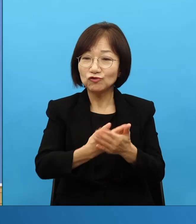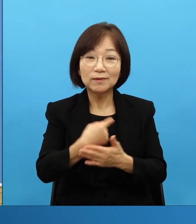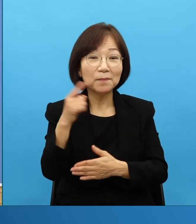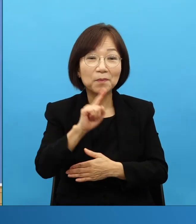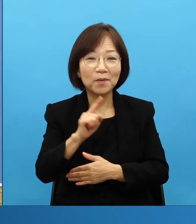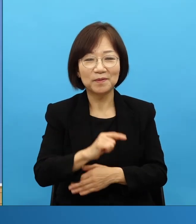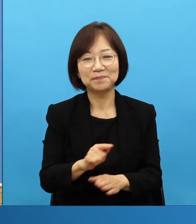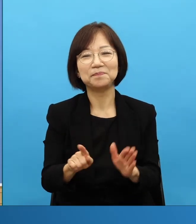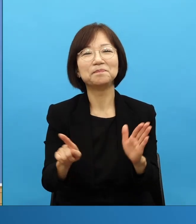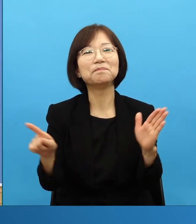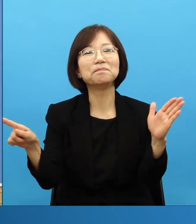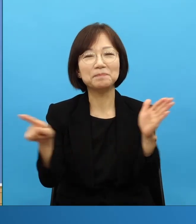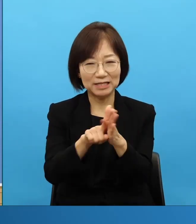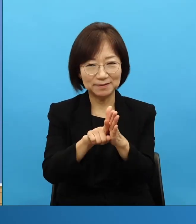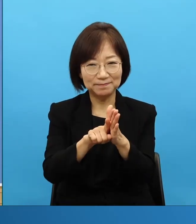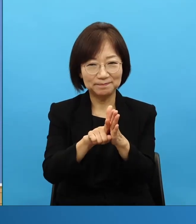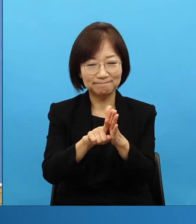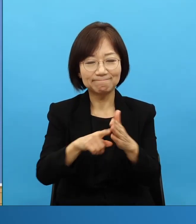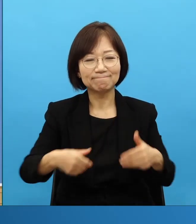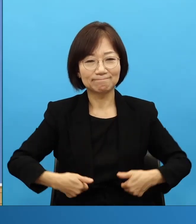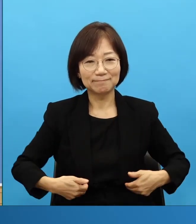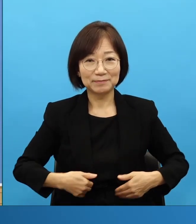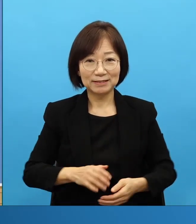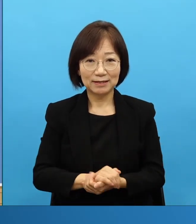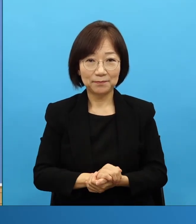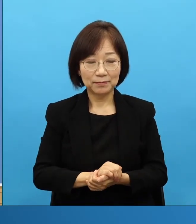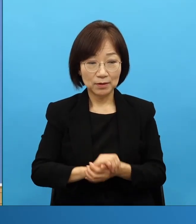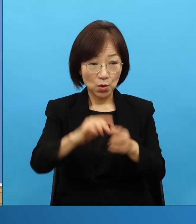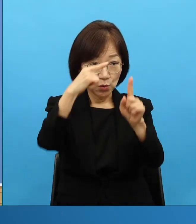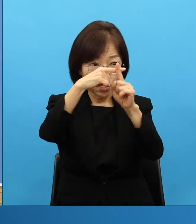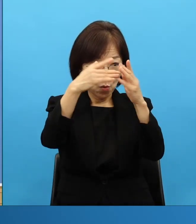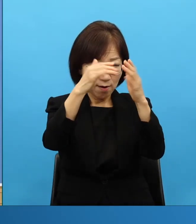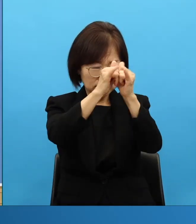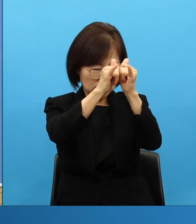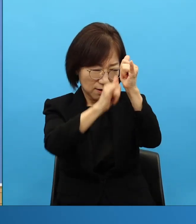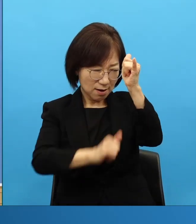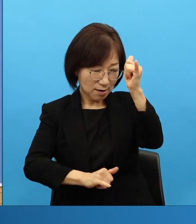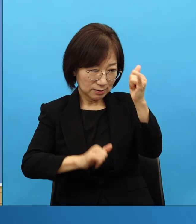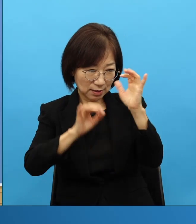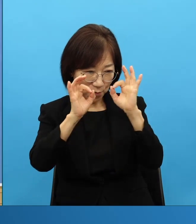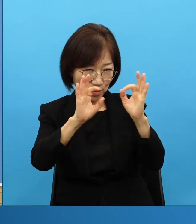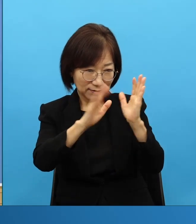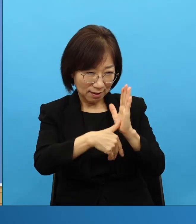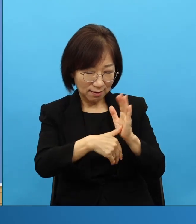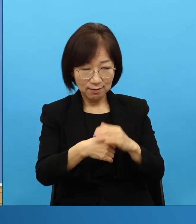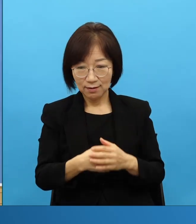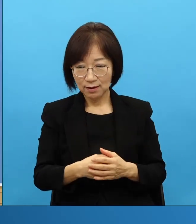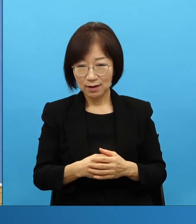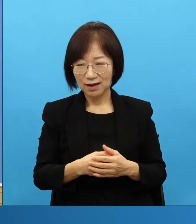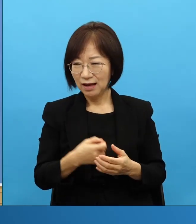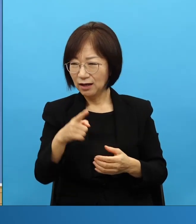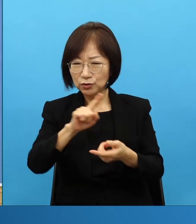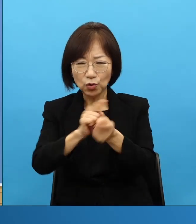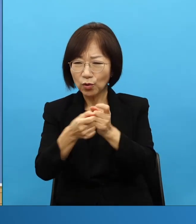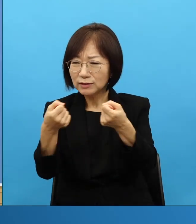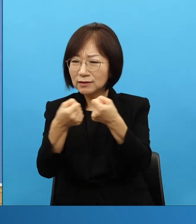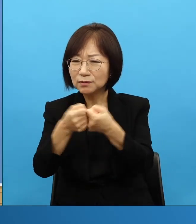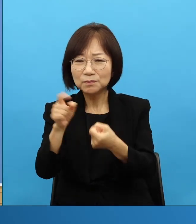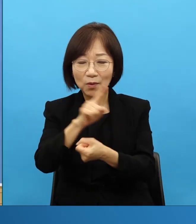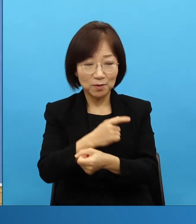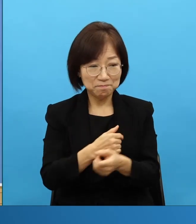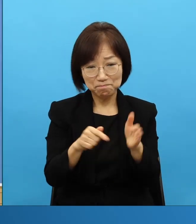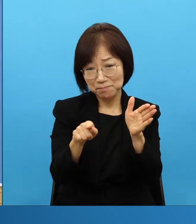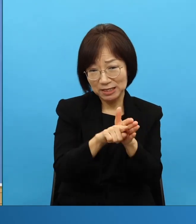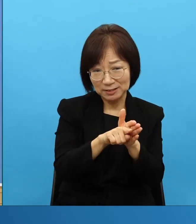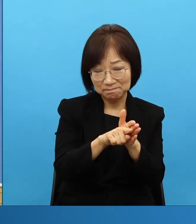faith. 교회사의 싸움이 믿음이냐, 그 행함이냐 이 싸움이거든. 믿음이냐, 율법이냐,